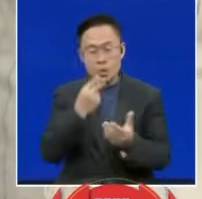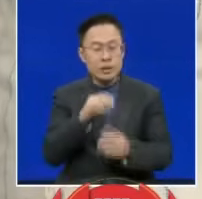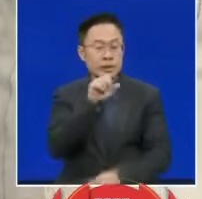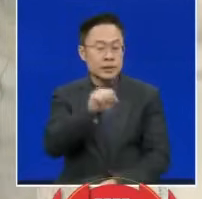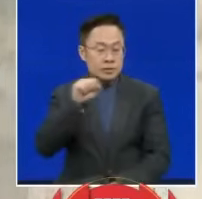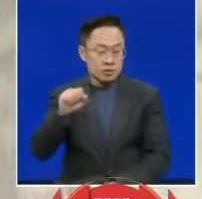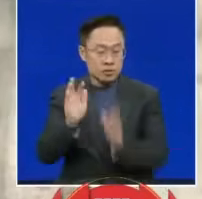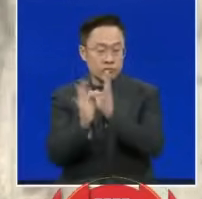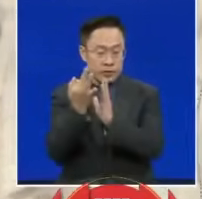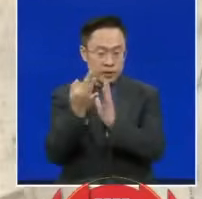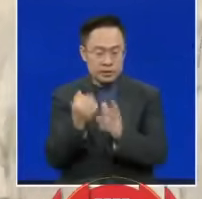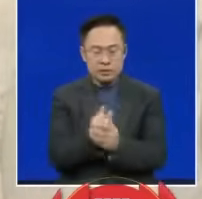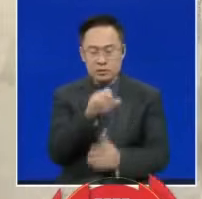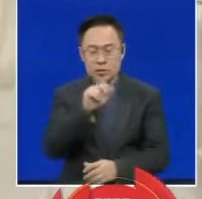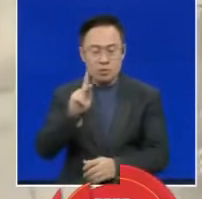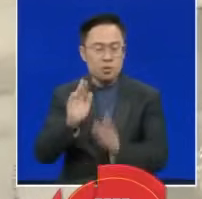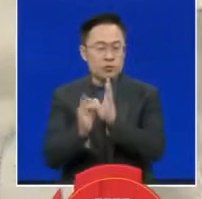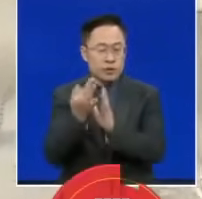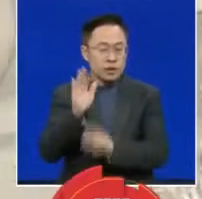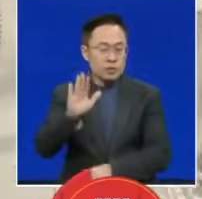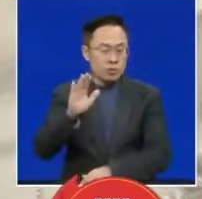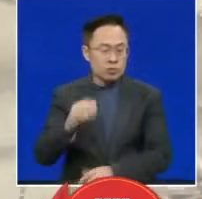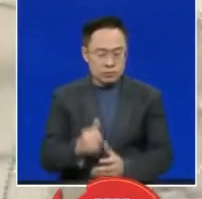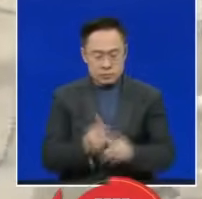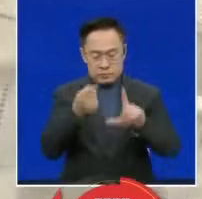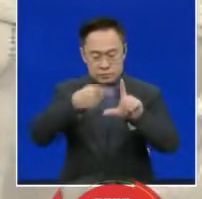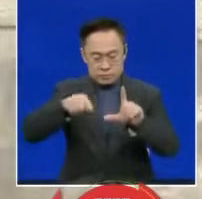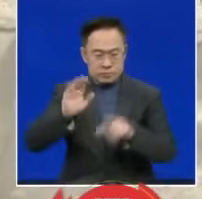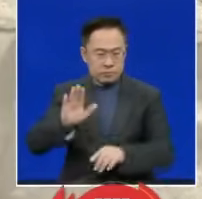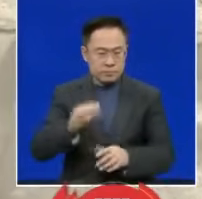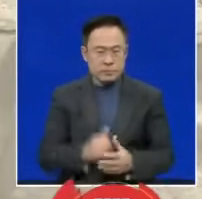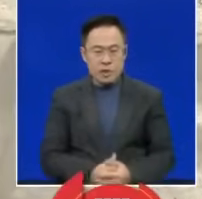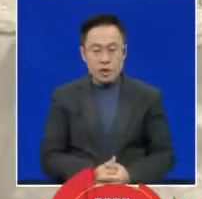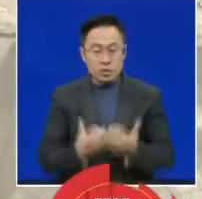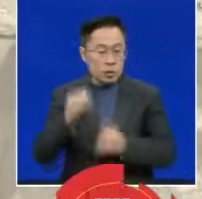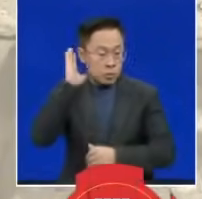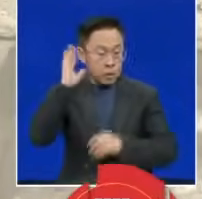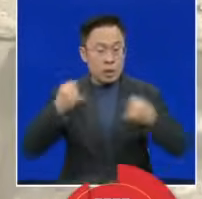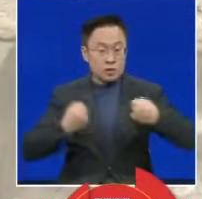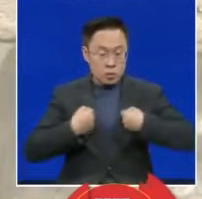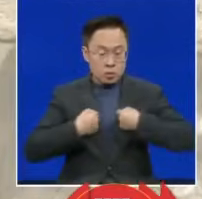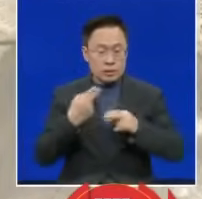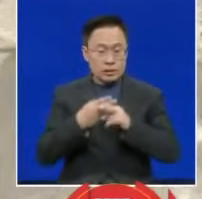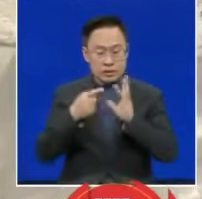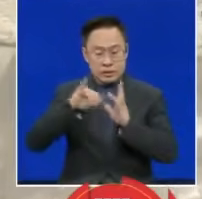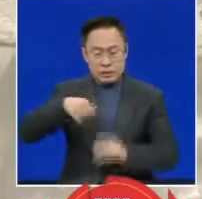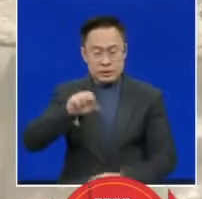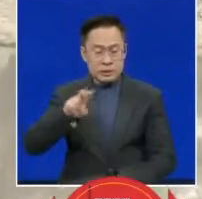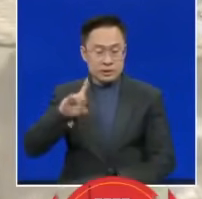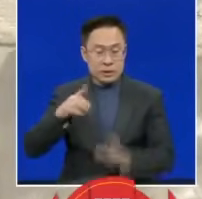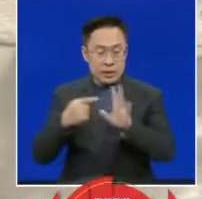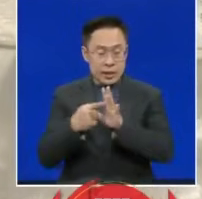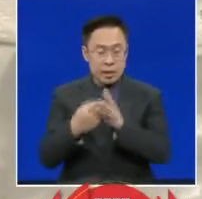รายละเอียดจากโพสต์ของคุณเนิร์สได้เลยนะคะฮะส่วนตอนนี้เนี่ยนะครับคุณเจสดาเองยังไม่ได้ไปปักคำเลยนะผู้